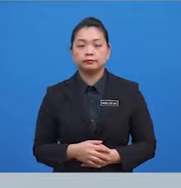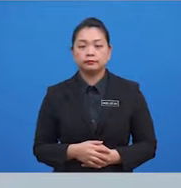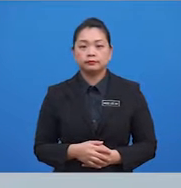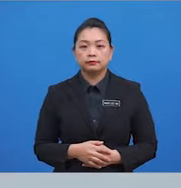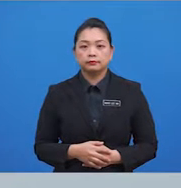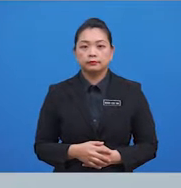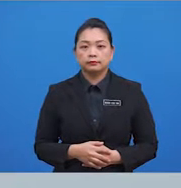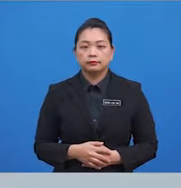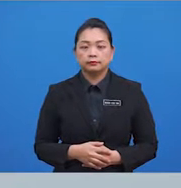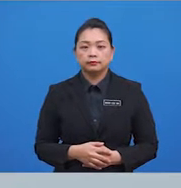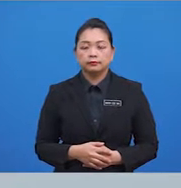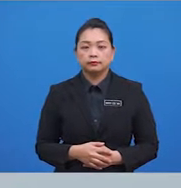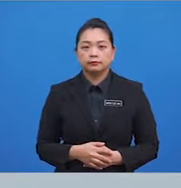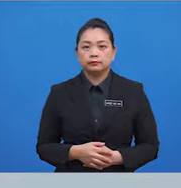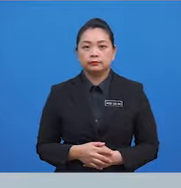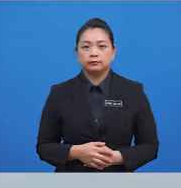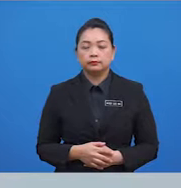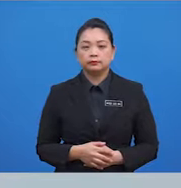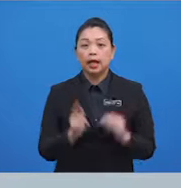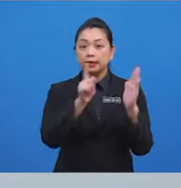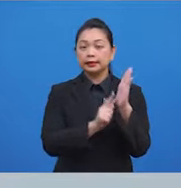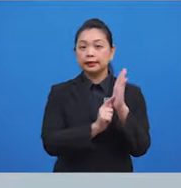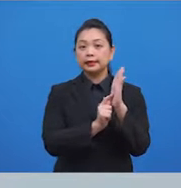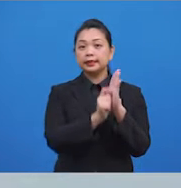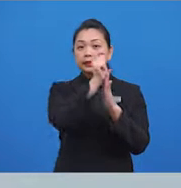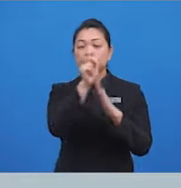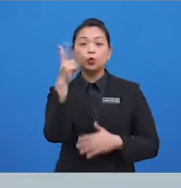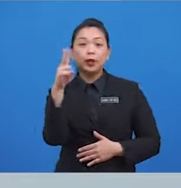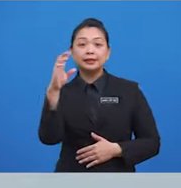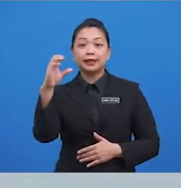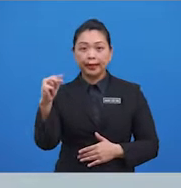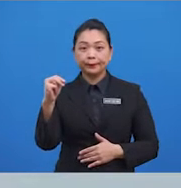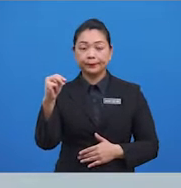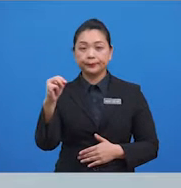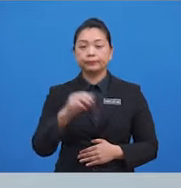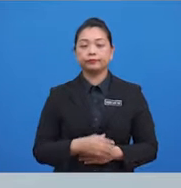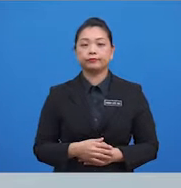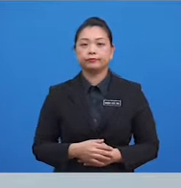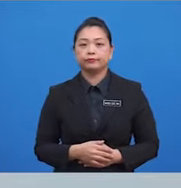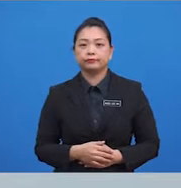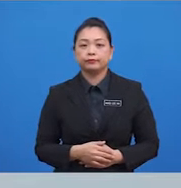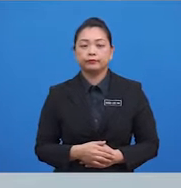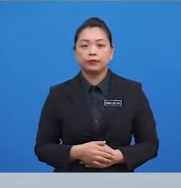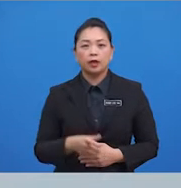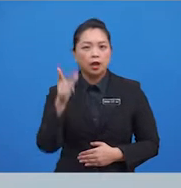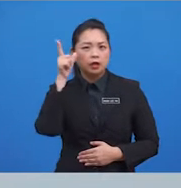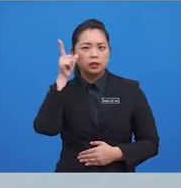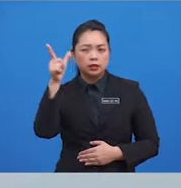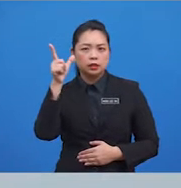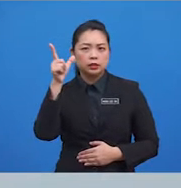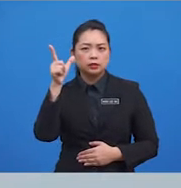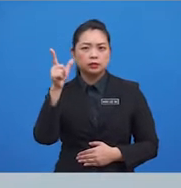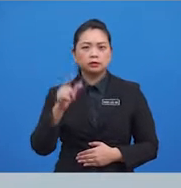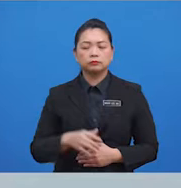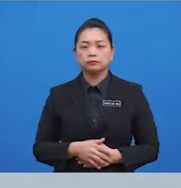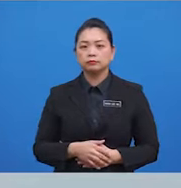Lihat baris ketiga iaitu sama dengan 2 darab 22/7 darab 7 kuasa 2